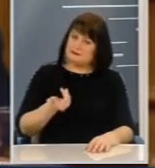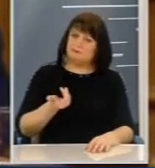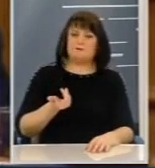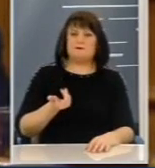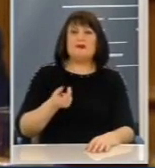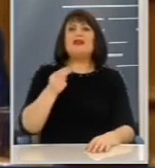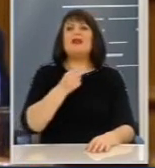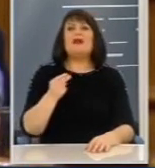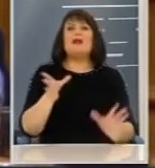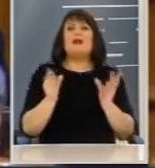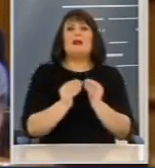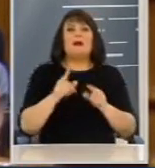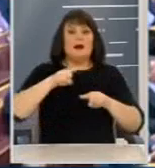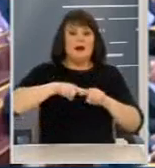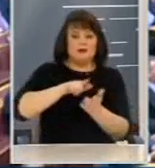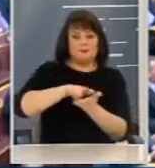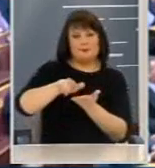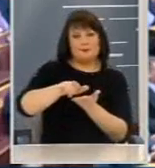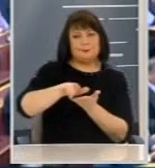και στο θέμα του ελληνικού.